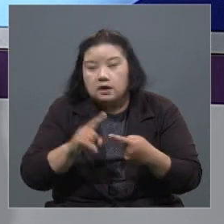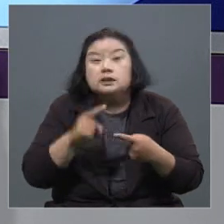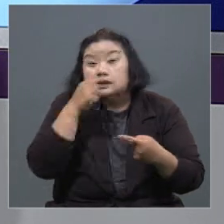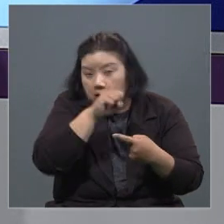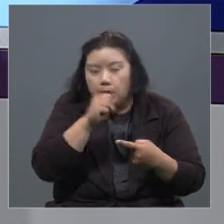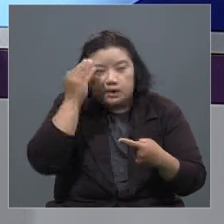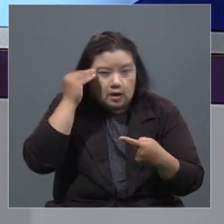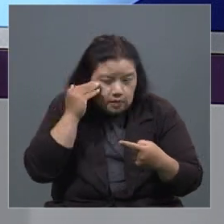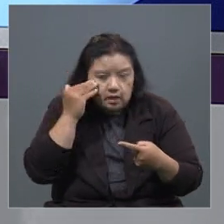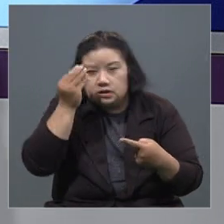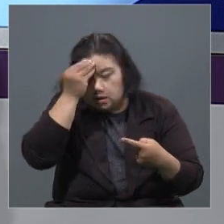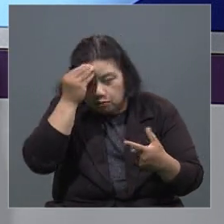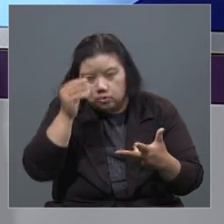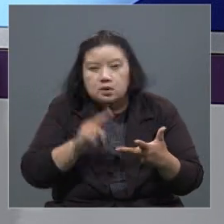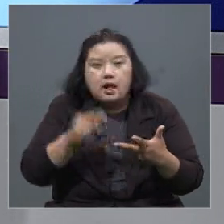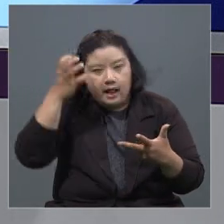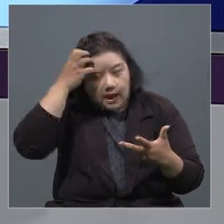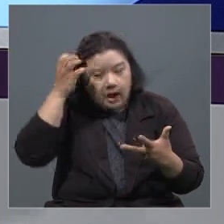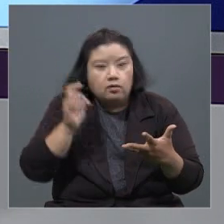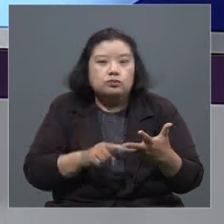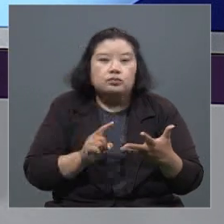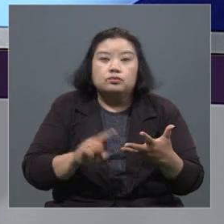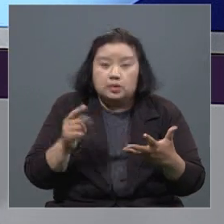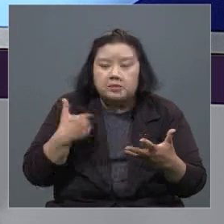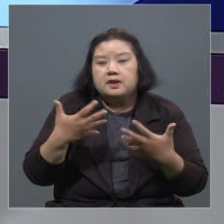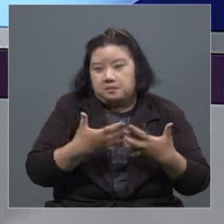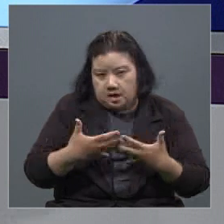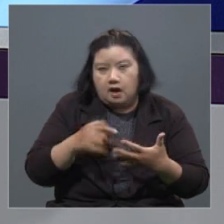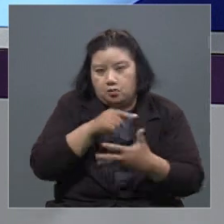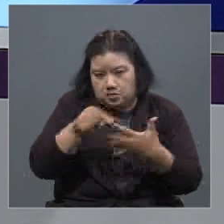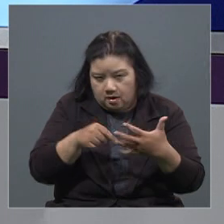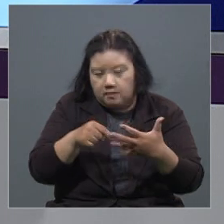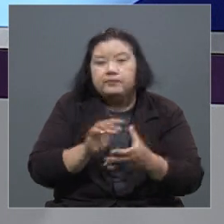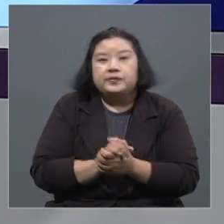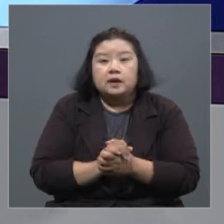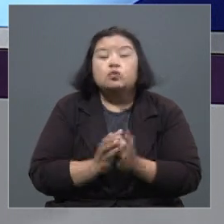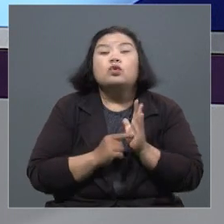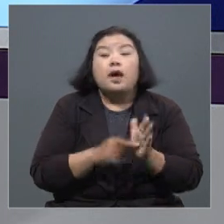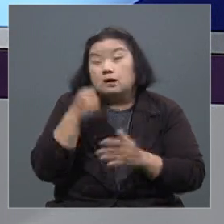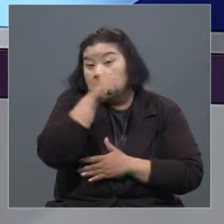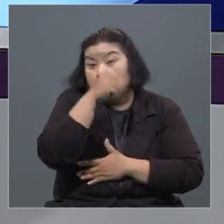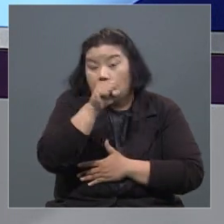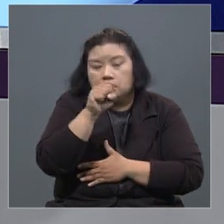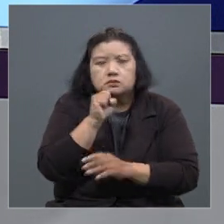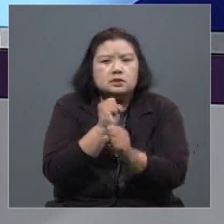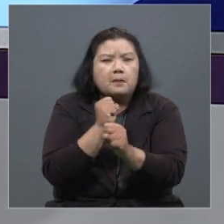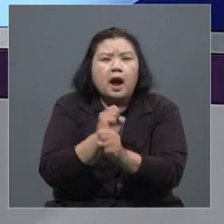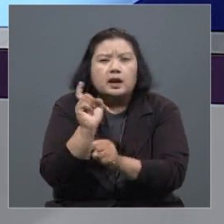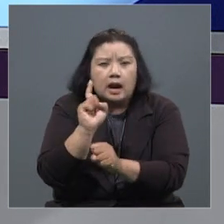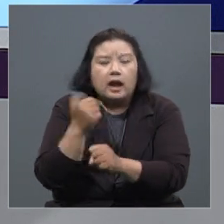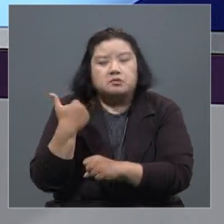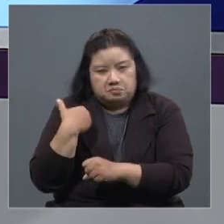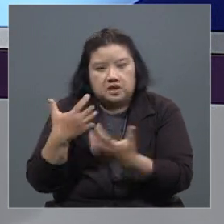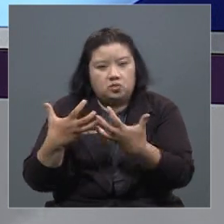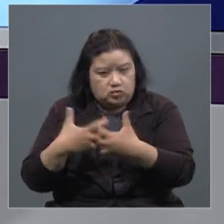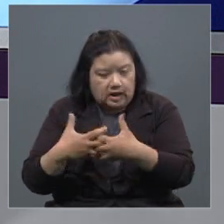เกาหลีญี่ปุ่นสปป.ลาวและสหรัฐอเมริกาอย่างกรณีของไต้หวันเนี่ยส่วนมากก็จะไปทำงานฝ่ายผลิตในภ